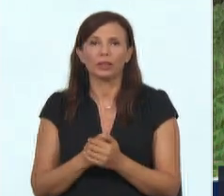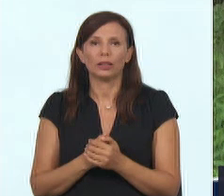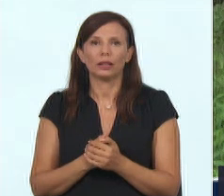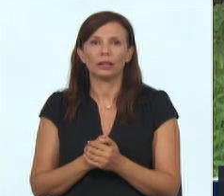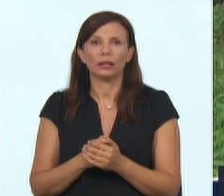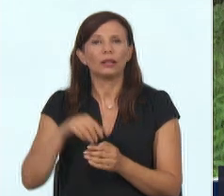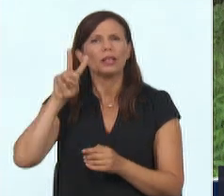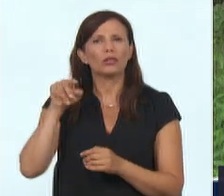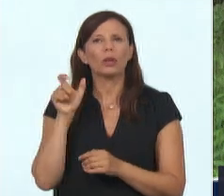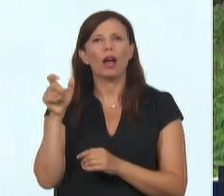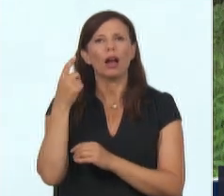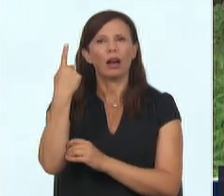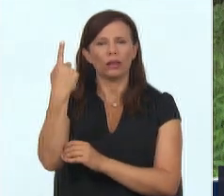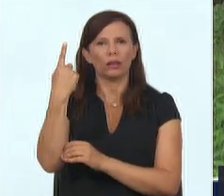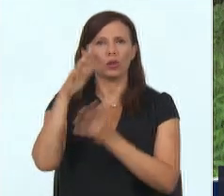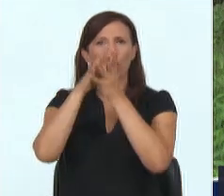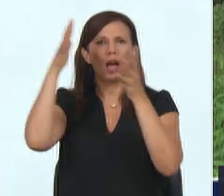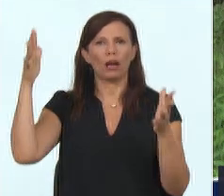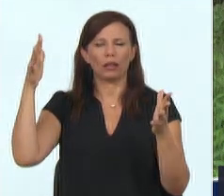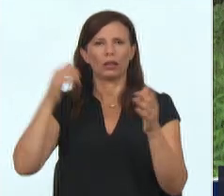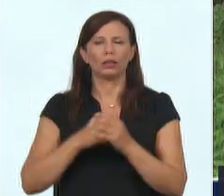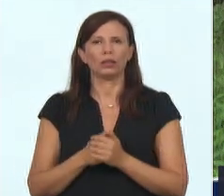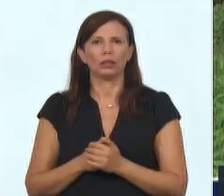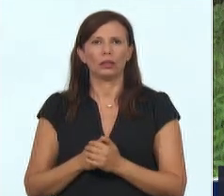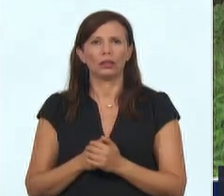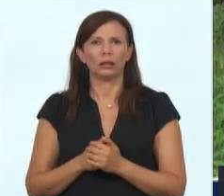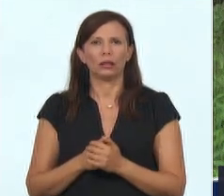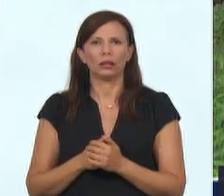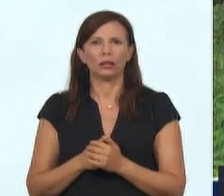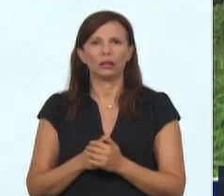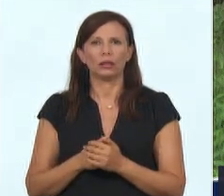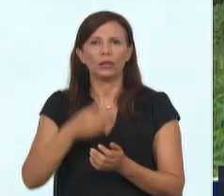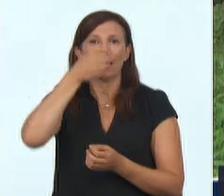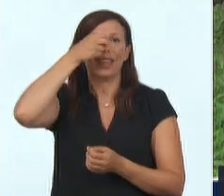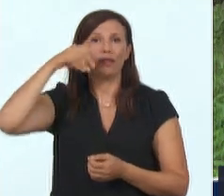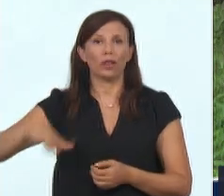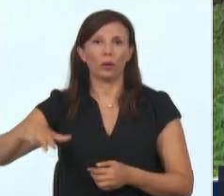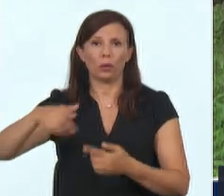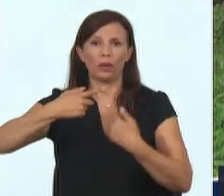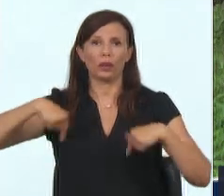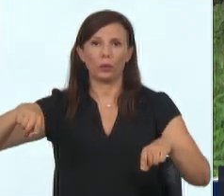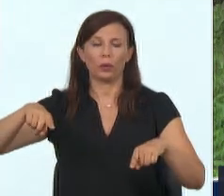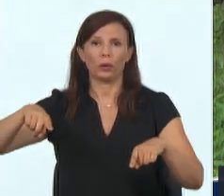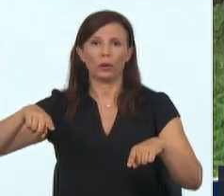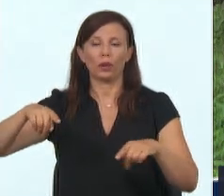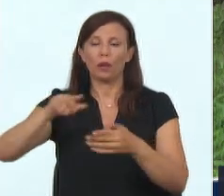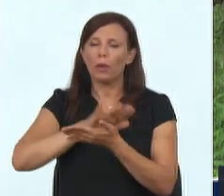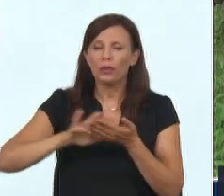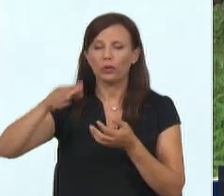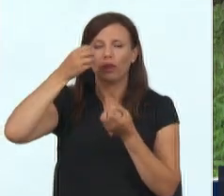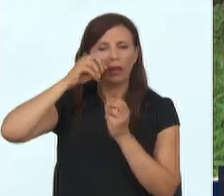יש מילה אחת, מילה אחת גדולה. וזה פשוט הפקירו אותנו. פשוט הפקירו